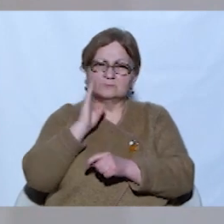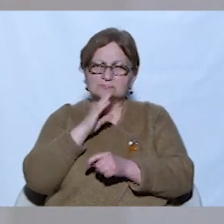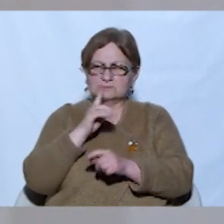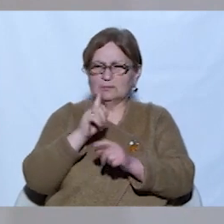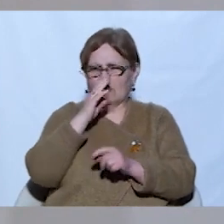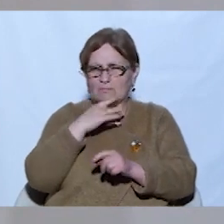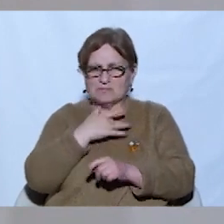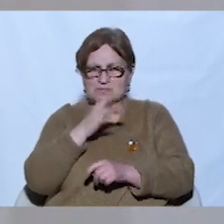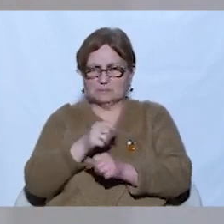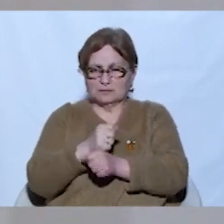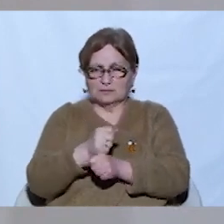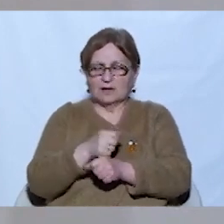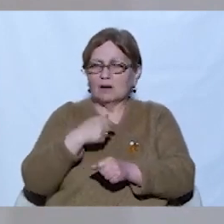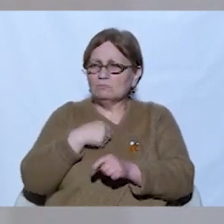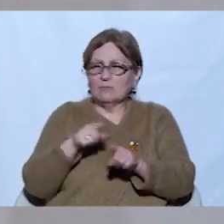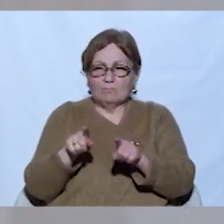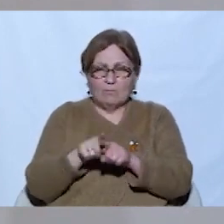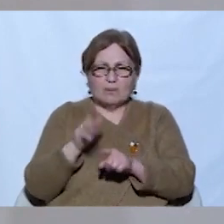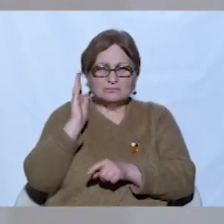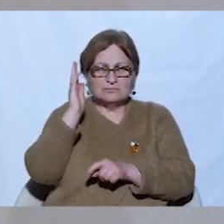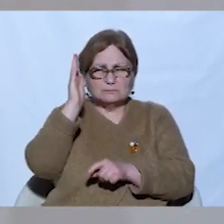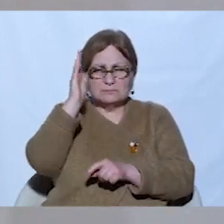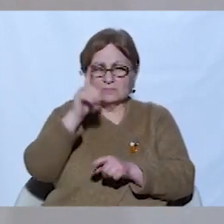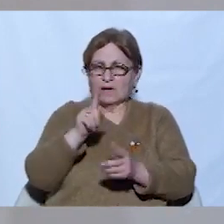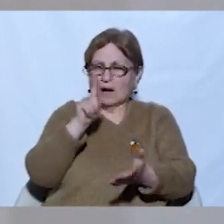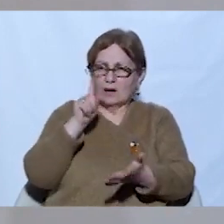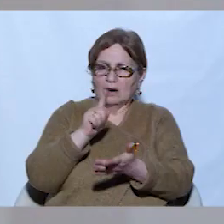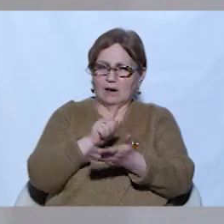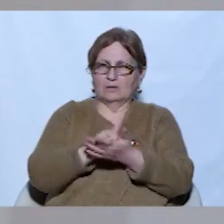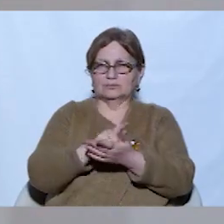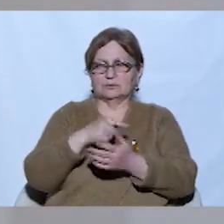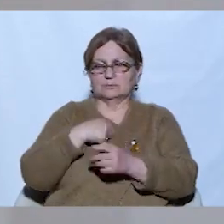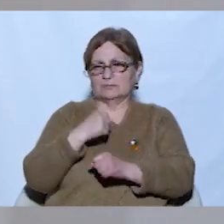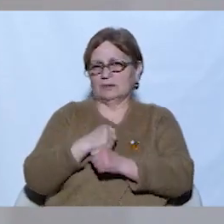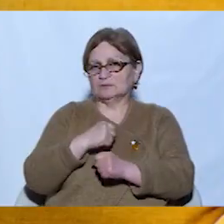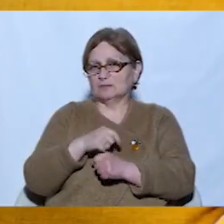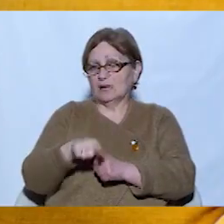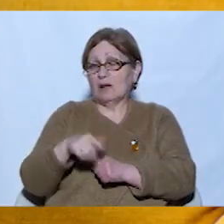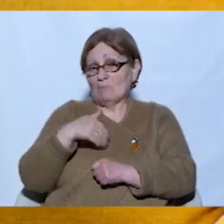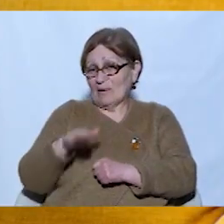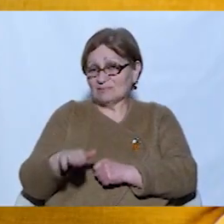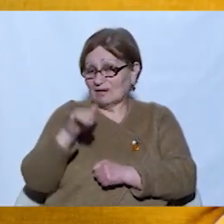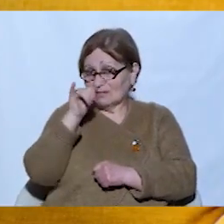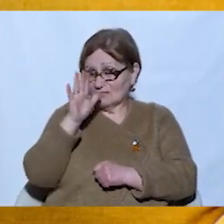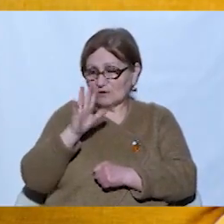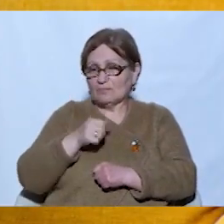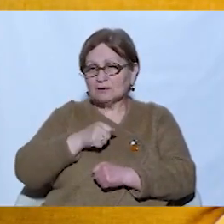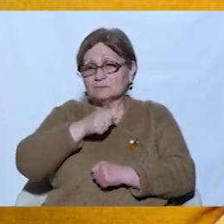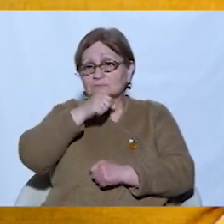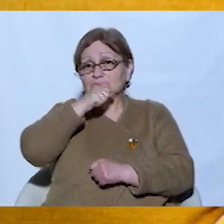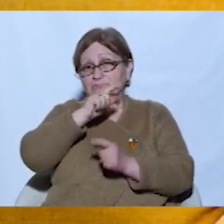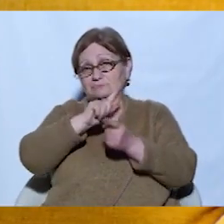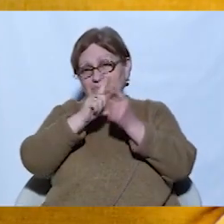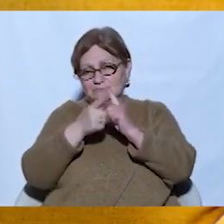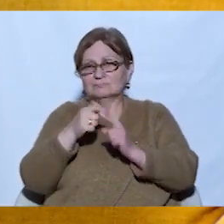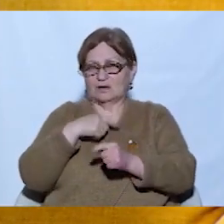ხო? და შეიძლება ამის გამო რაღაც ფიზიკურად გამისწორდეს. ანუ მე მაინც შევძლებ შეიძლება ამასაც. დიახ,